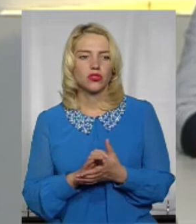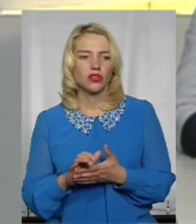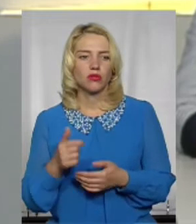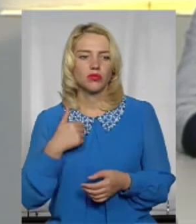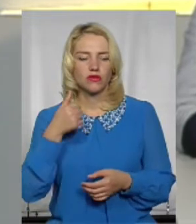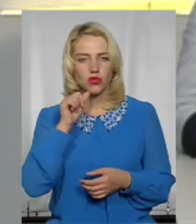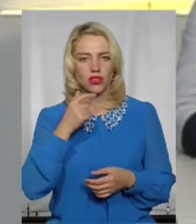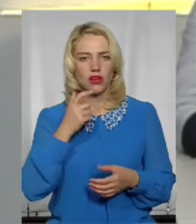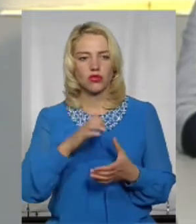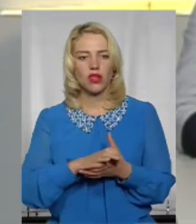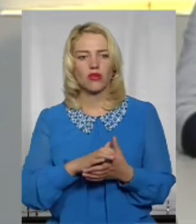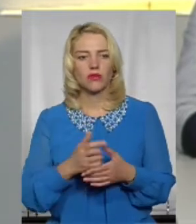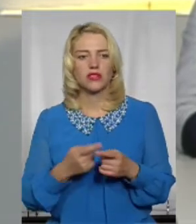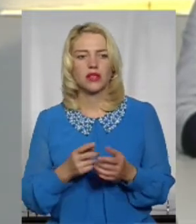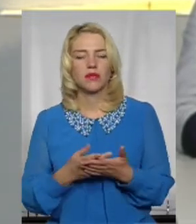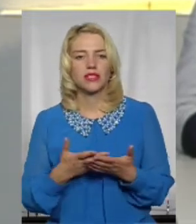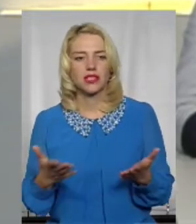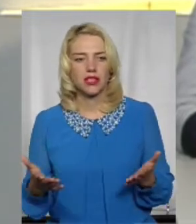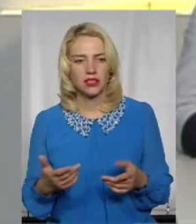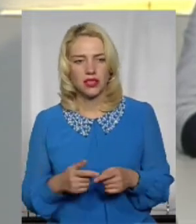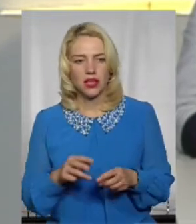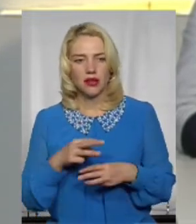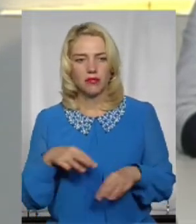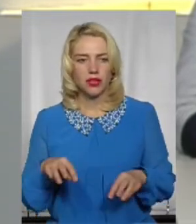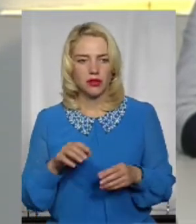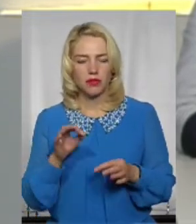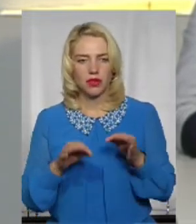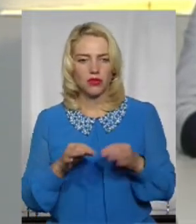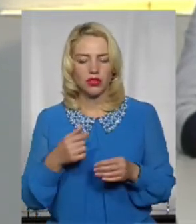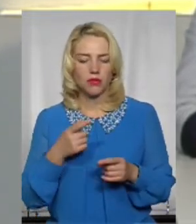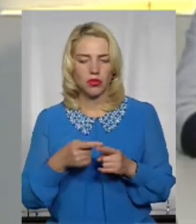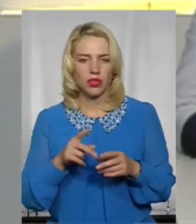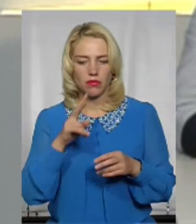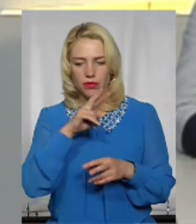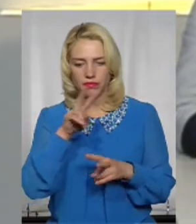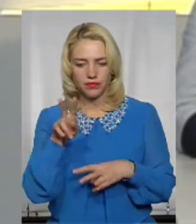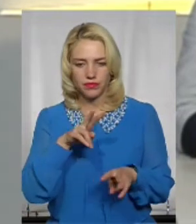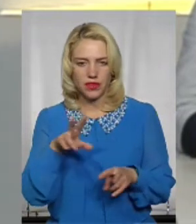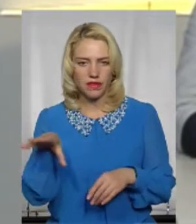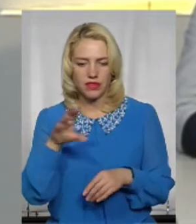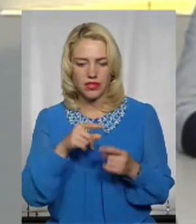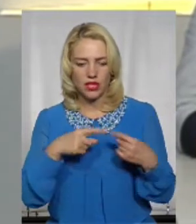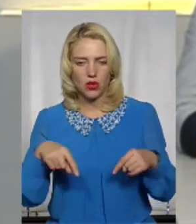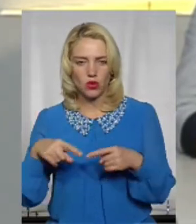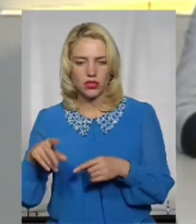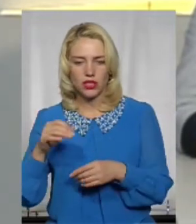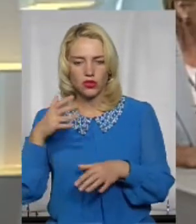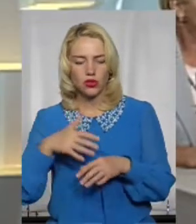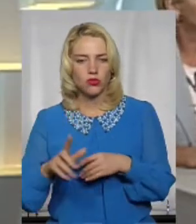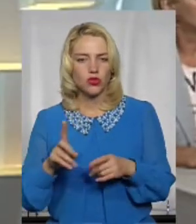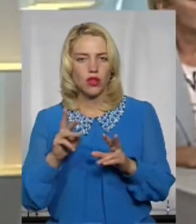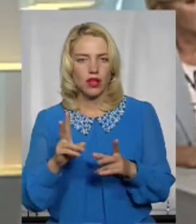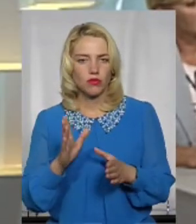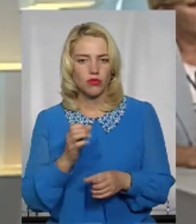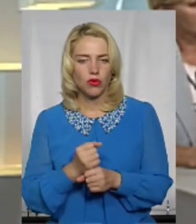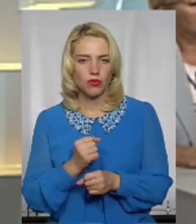Вчора я ознайомилася з цією самою презентацією Мінприроди, по ній ми пройшлися по всіх розділах зрозуміли, що і як ми будемо робити.